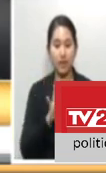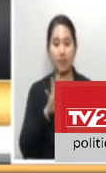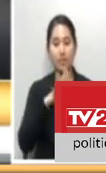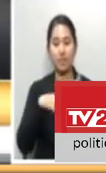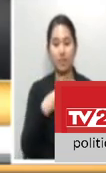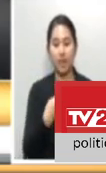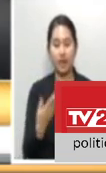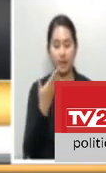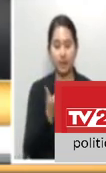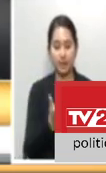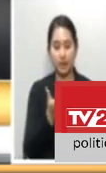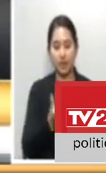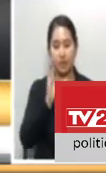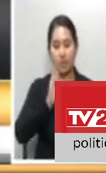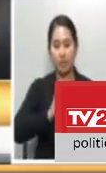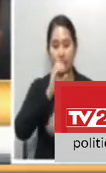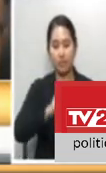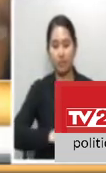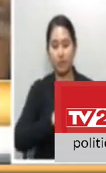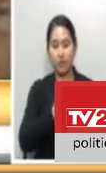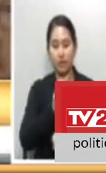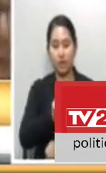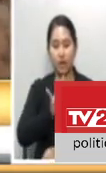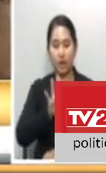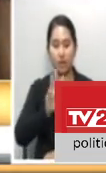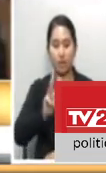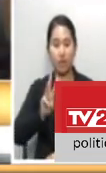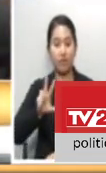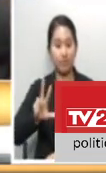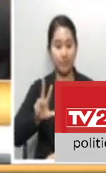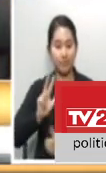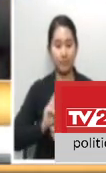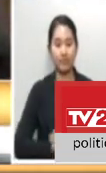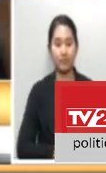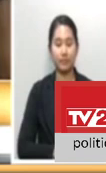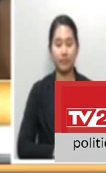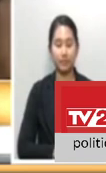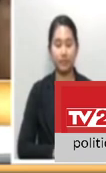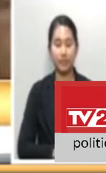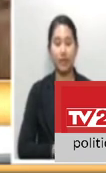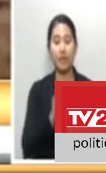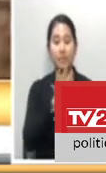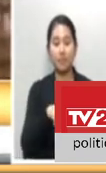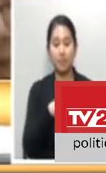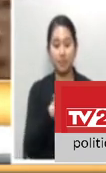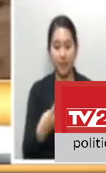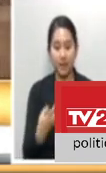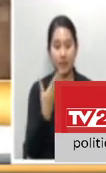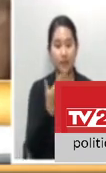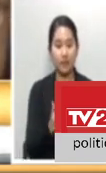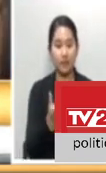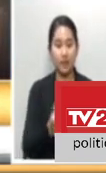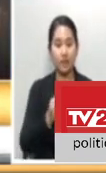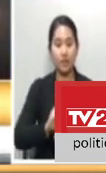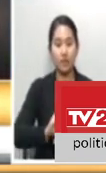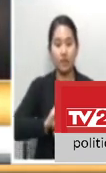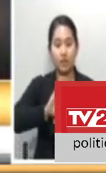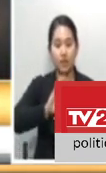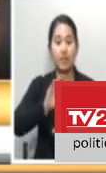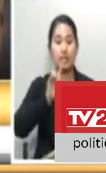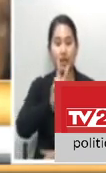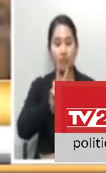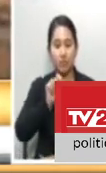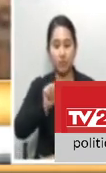างงบประมาณรายจ่ายประจำปี2563ซึ่งได้ตั้งไว้สูงถึง 3.2 ล้านล้านบ